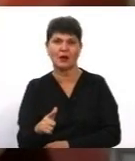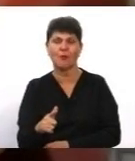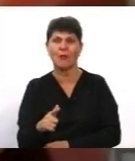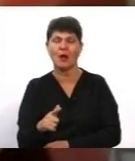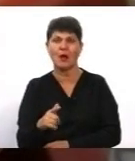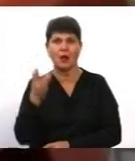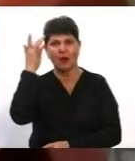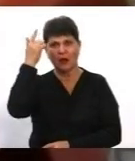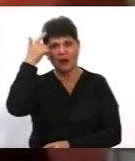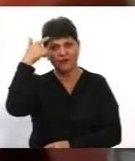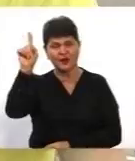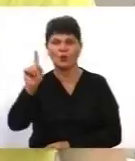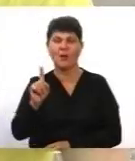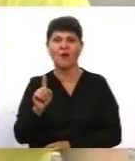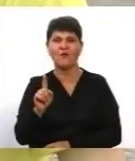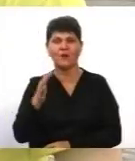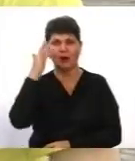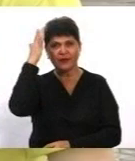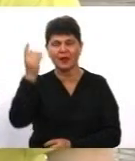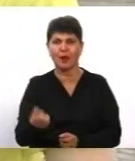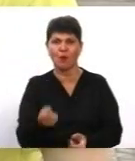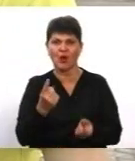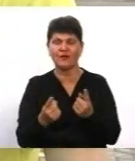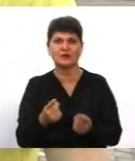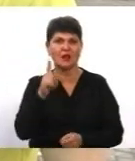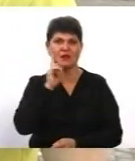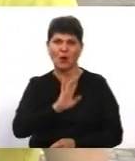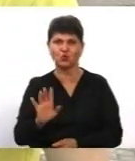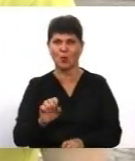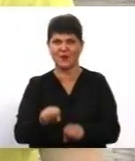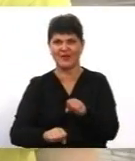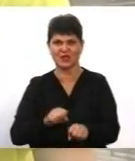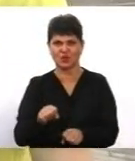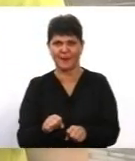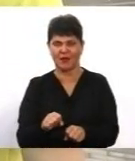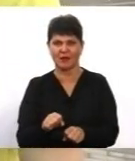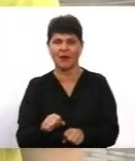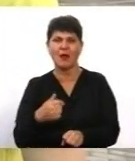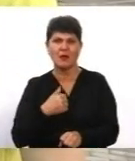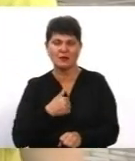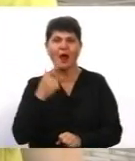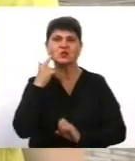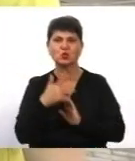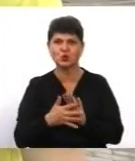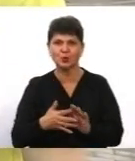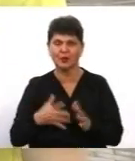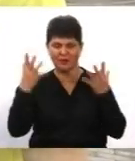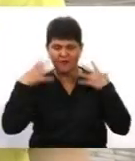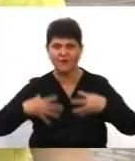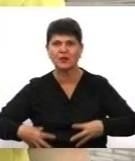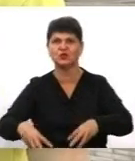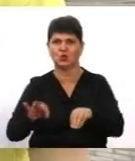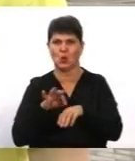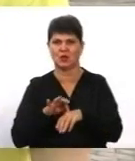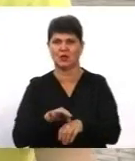на велосипеді. Я коли поїздив на велосипеді, зрозумів, що я дуже втомлююсь, всі інші частини тіла, крім ніг. Тобто ноги ще